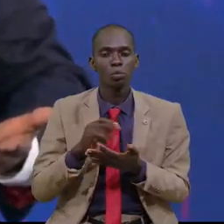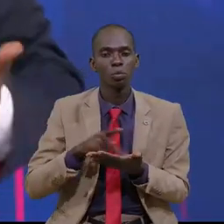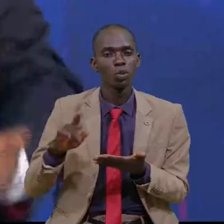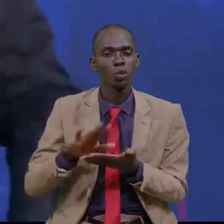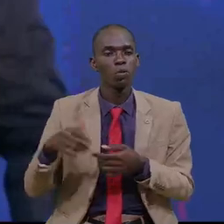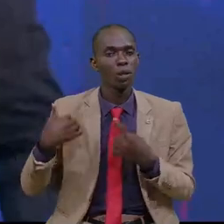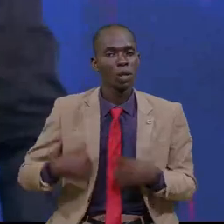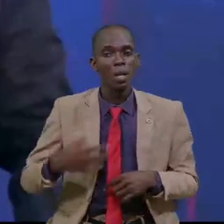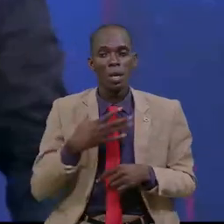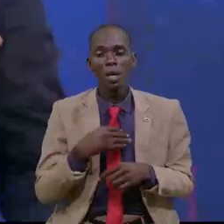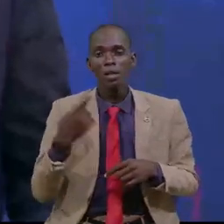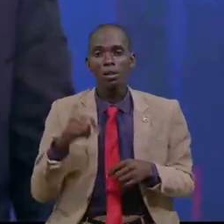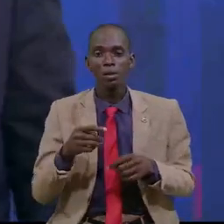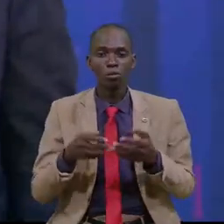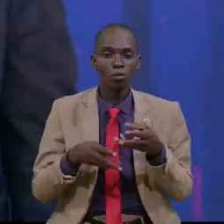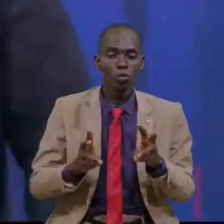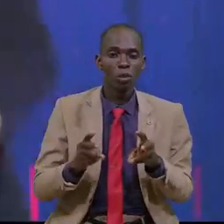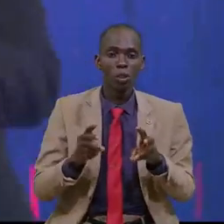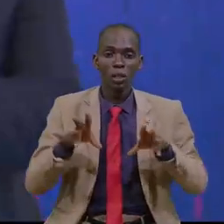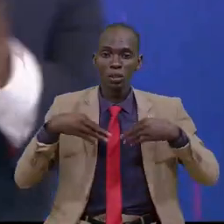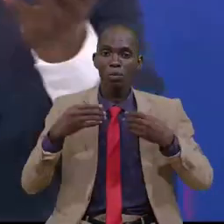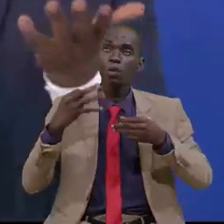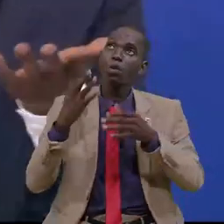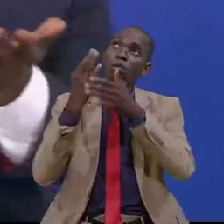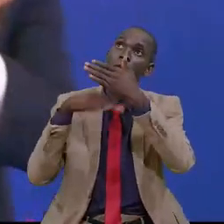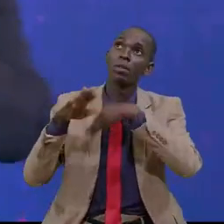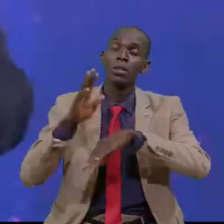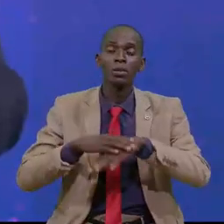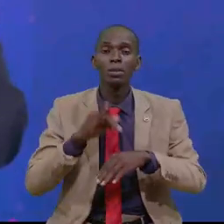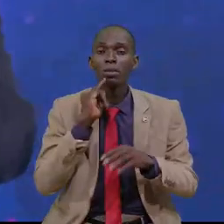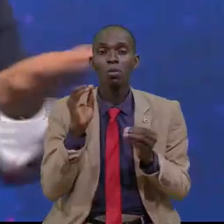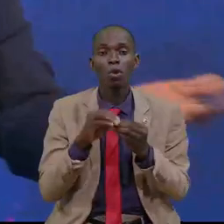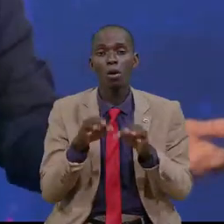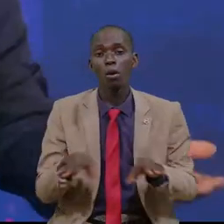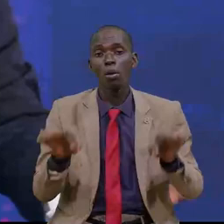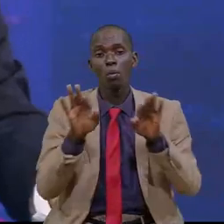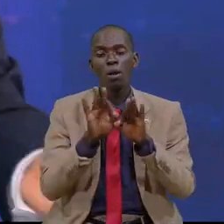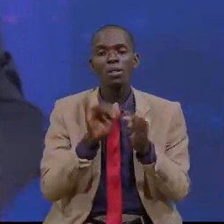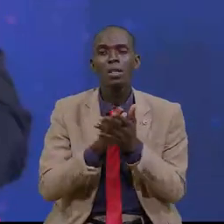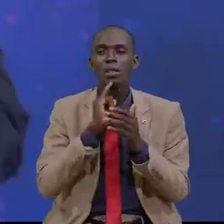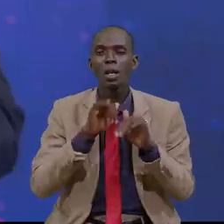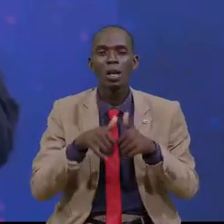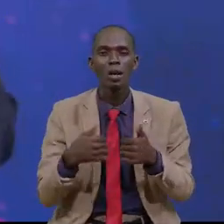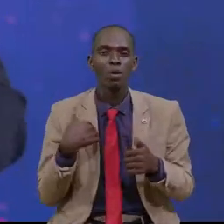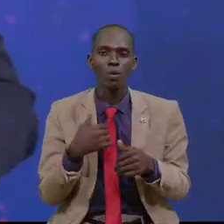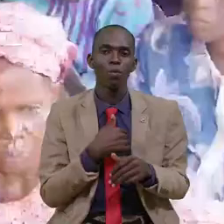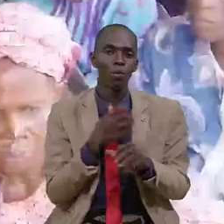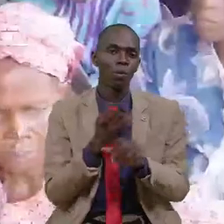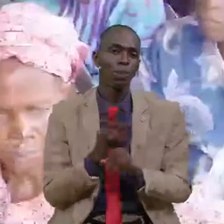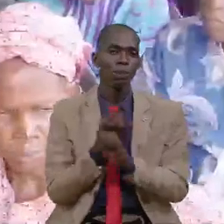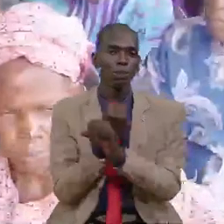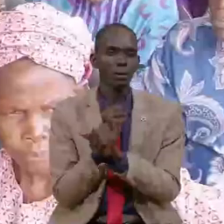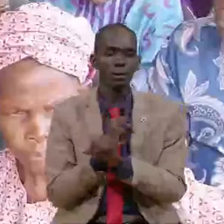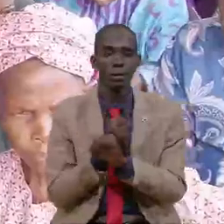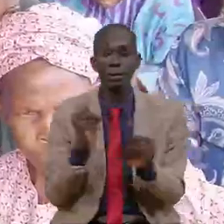billet pour aller au ciel est plus important pour moi que toute autre chose sur la terre. C'est comme ça que nous sommes sanctifiés. C'est notre